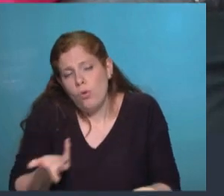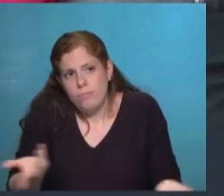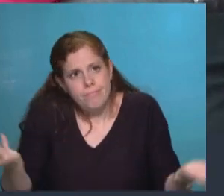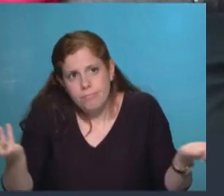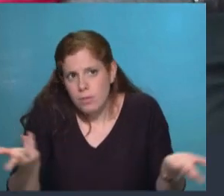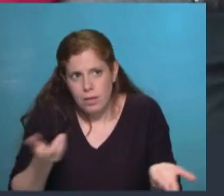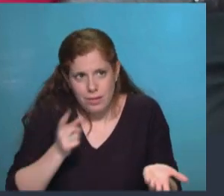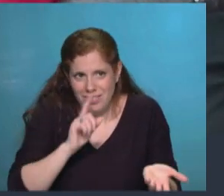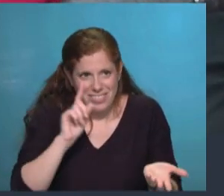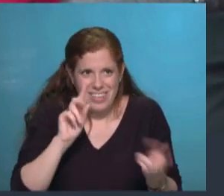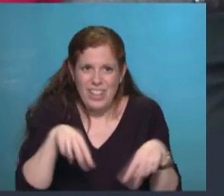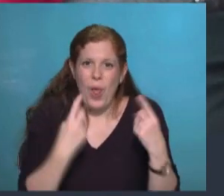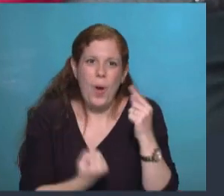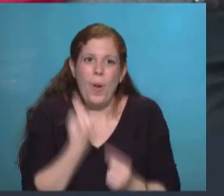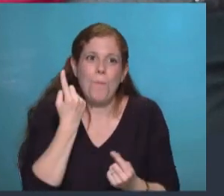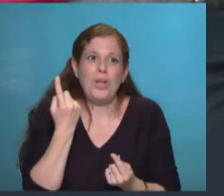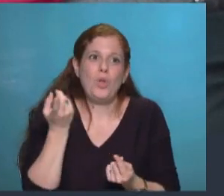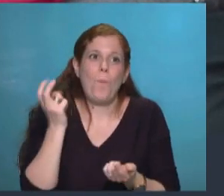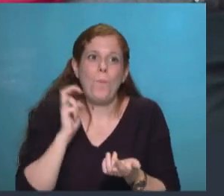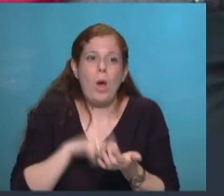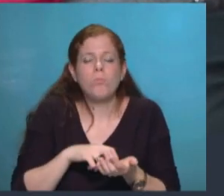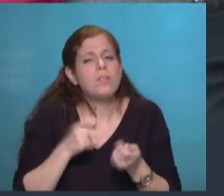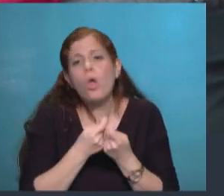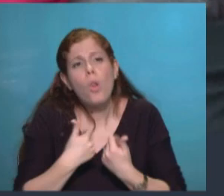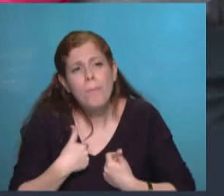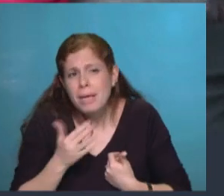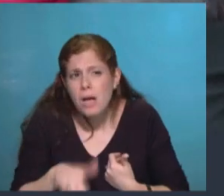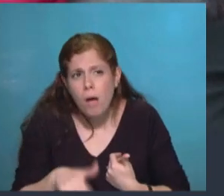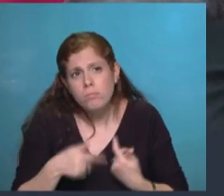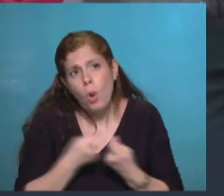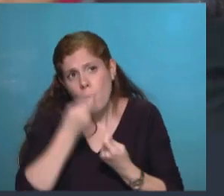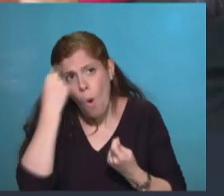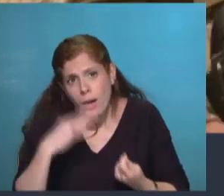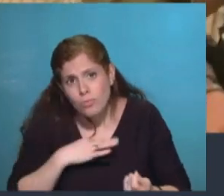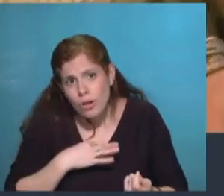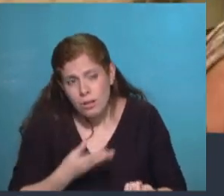אז זה לא, אני לא חכילו פתאום ולגור, זה גם לא תלוי בי. זה תלוי בהורים שלי.